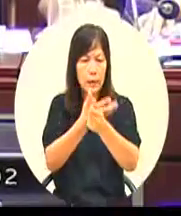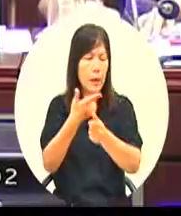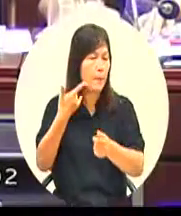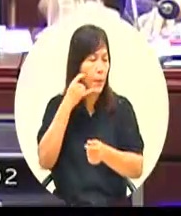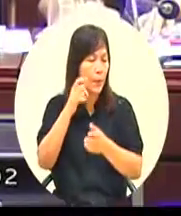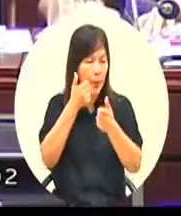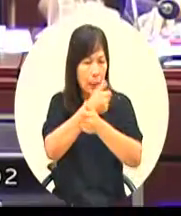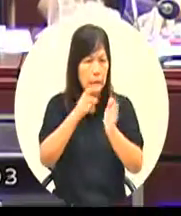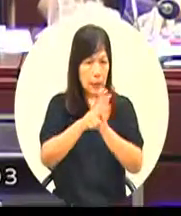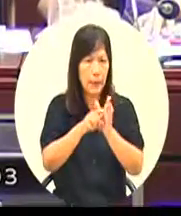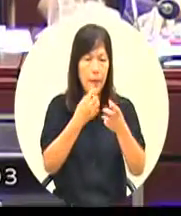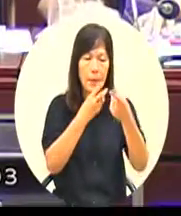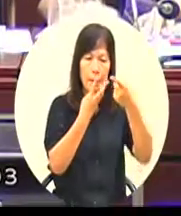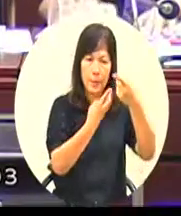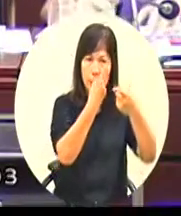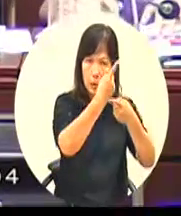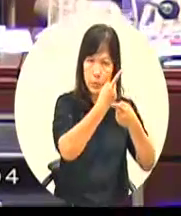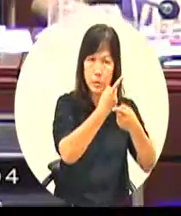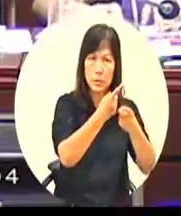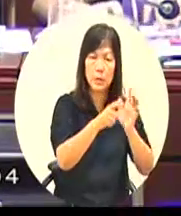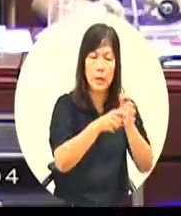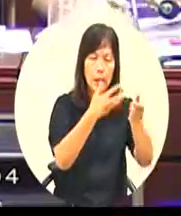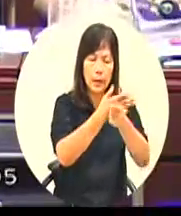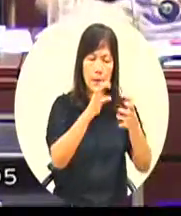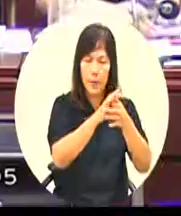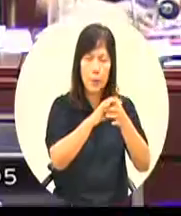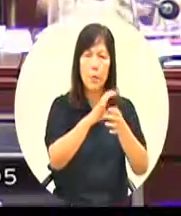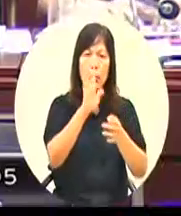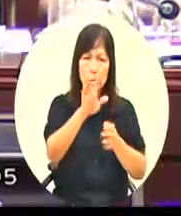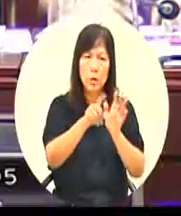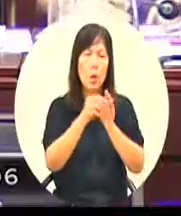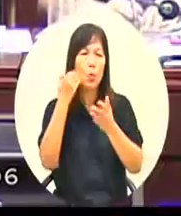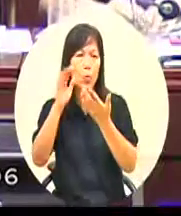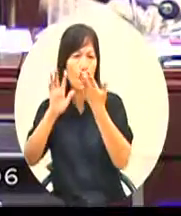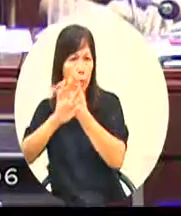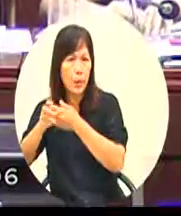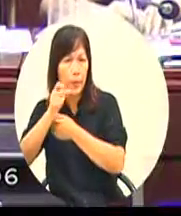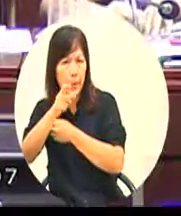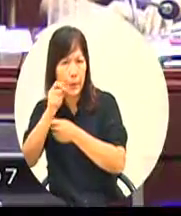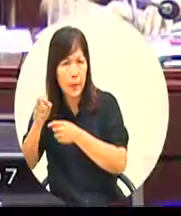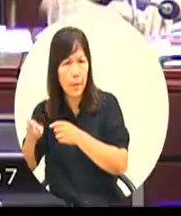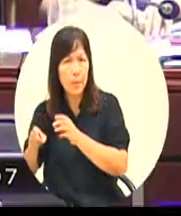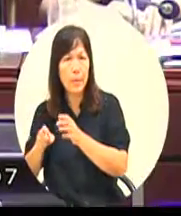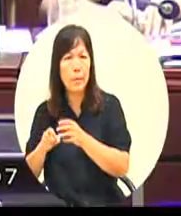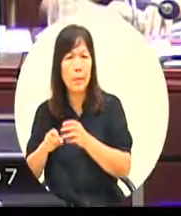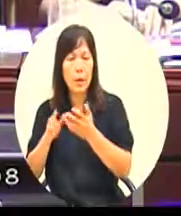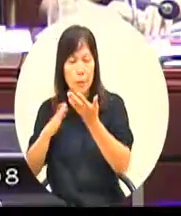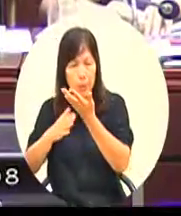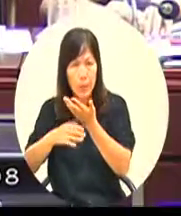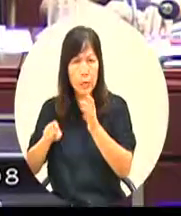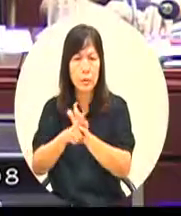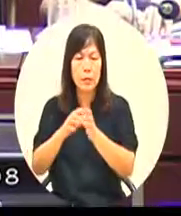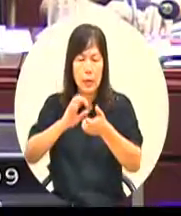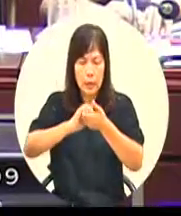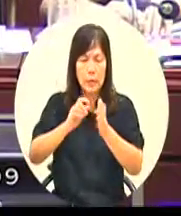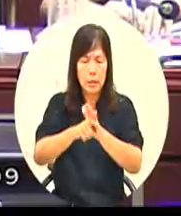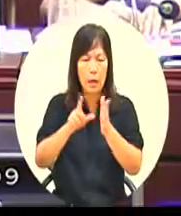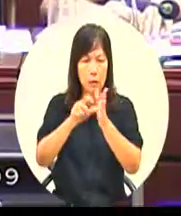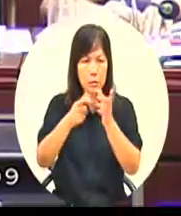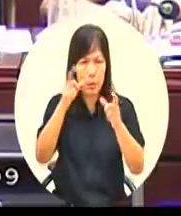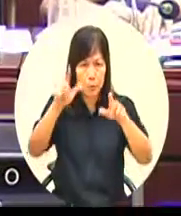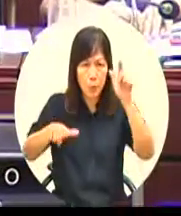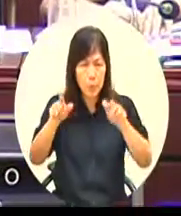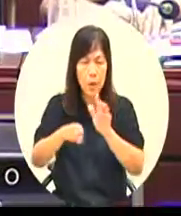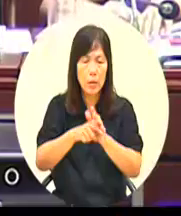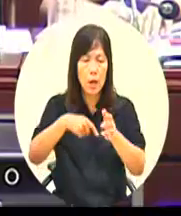提高到1/3，让他们去关心。如果是外面供应民办民营的供应厂商，他一定要不定期到那个